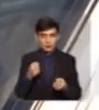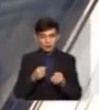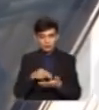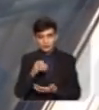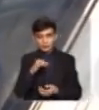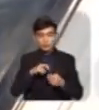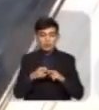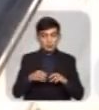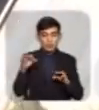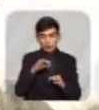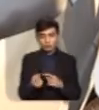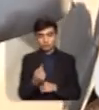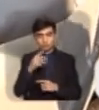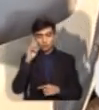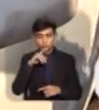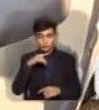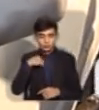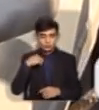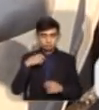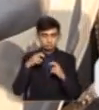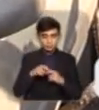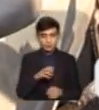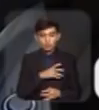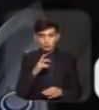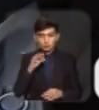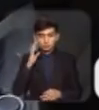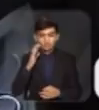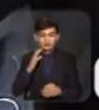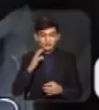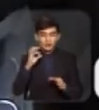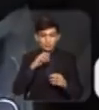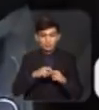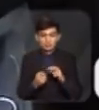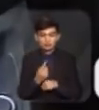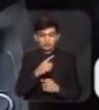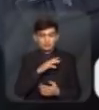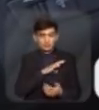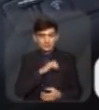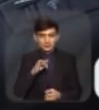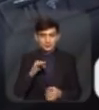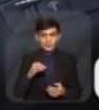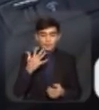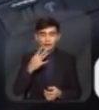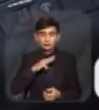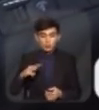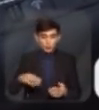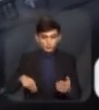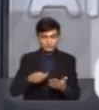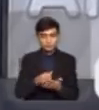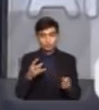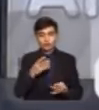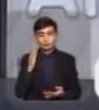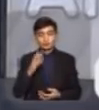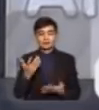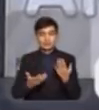что проблем не должно возникнуть в будущем, но просчитался. Теперь придется платить утилизационный сбор 5 миллионов тенге или на 3